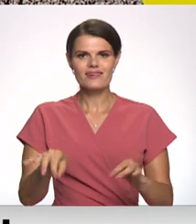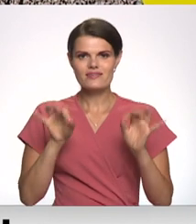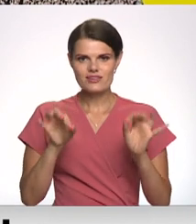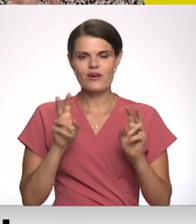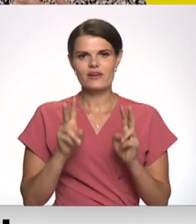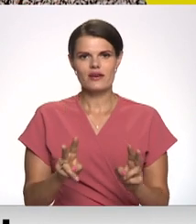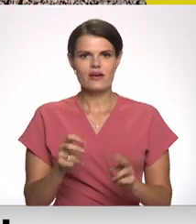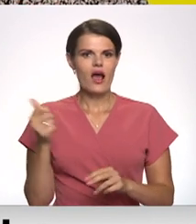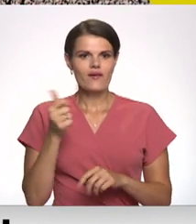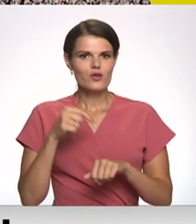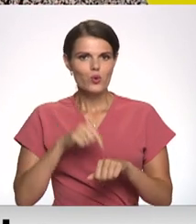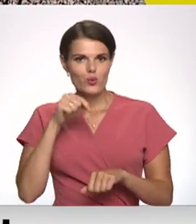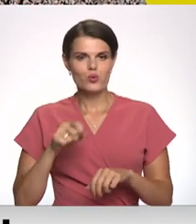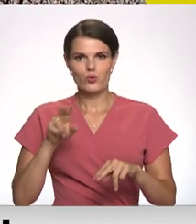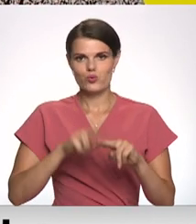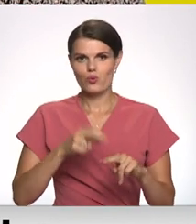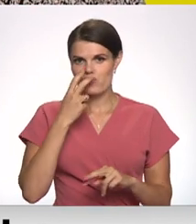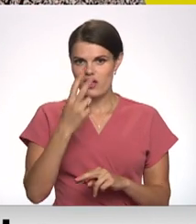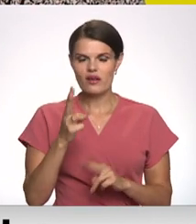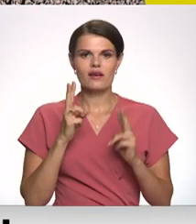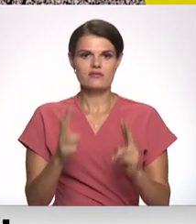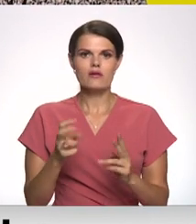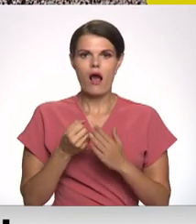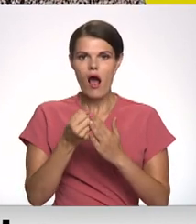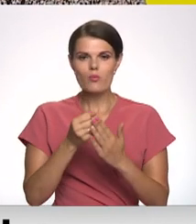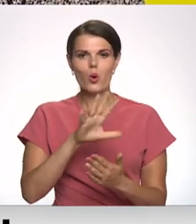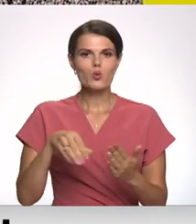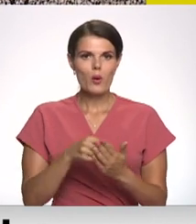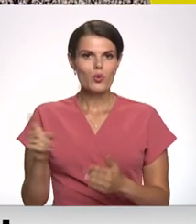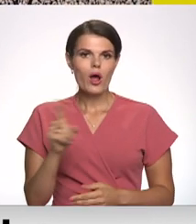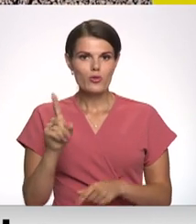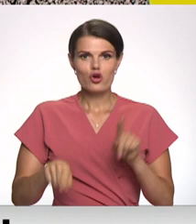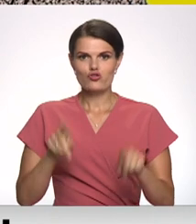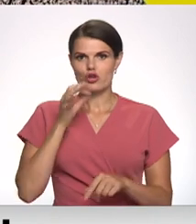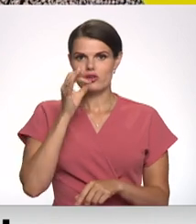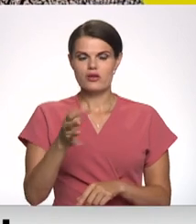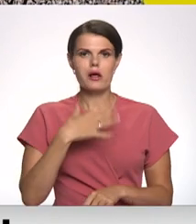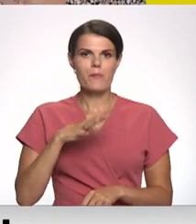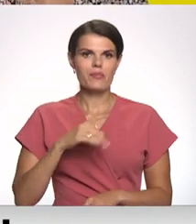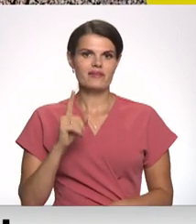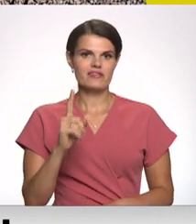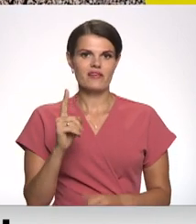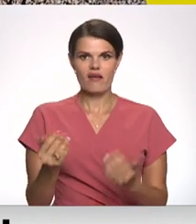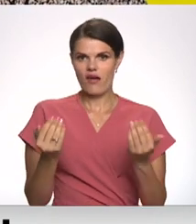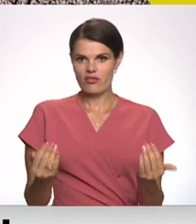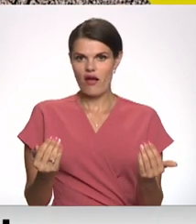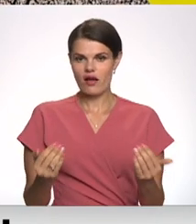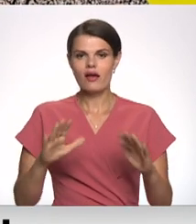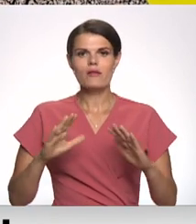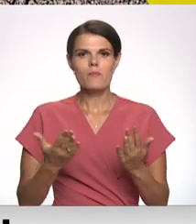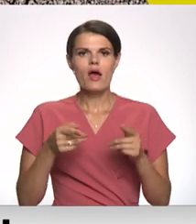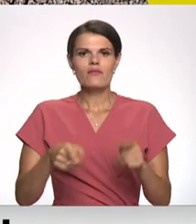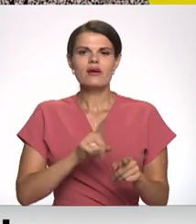ka šīs te atbalsts joprojām ir, un varbūt arī daži mums saka, kāpēc tikai tagad, bet mēs saku, bet tas ir